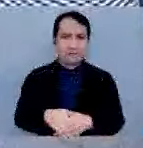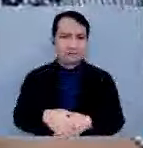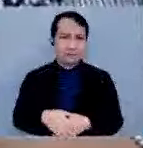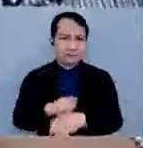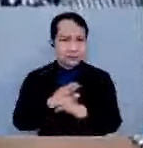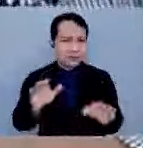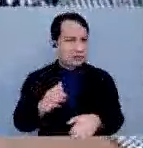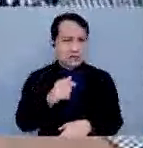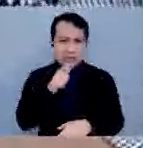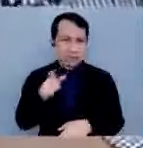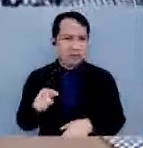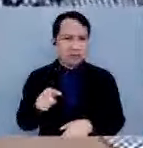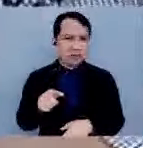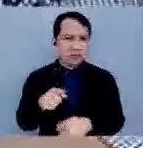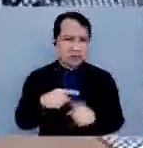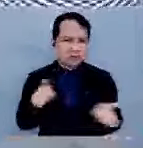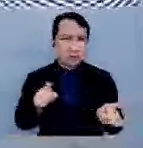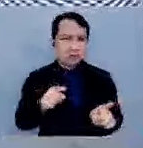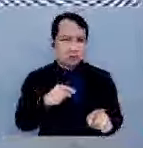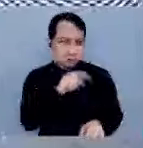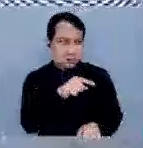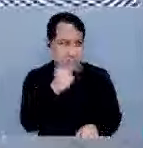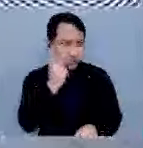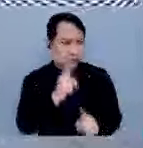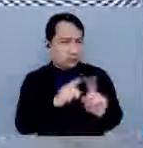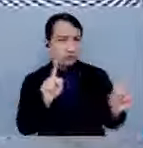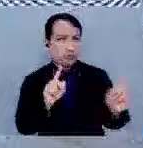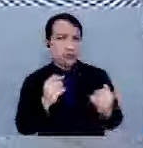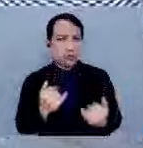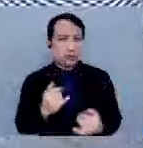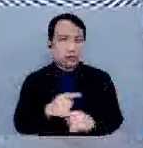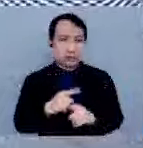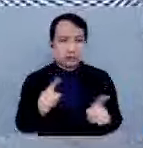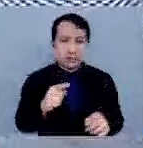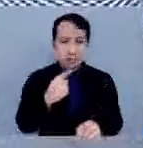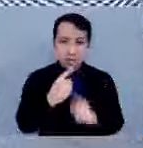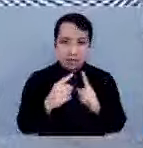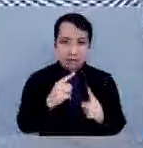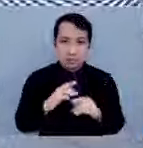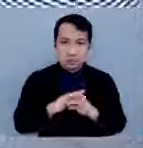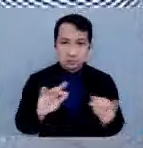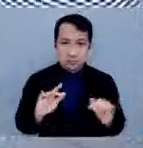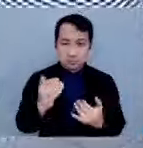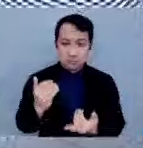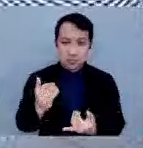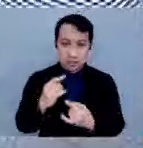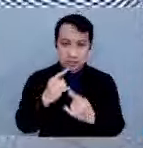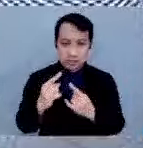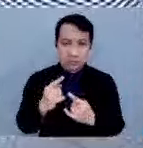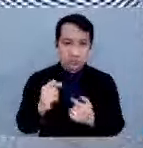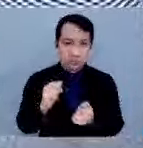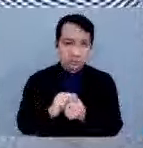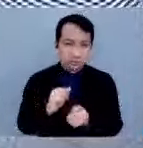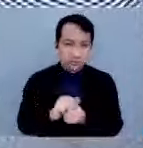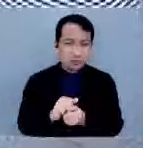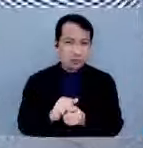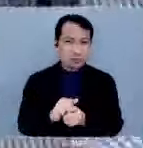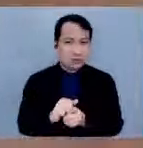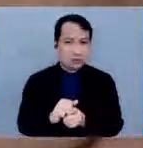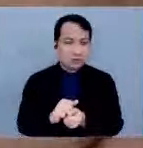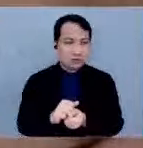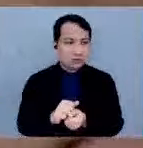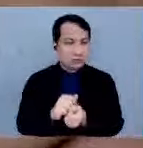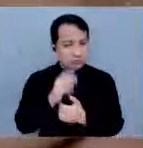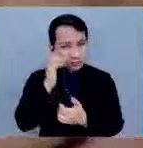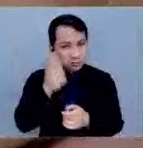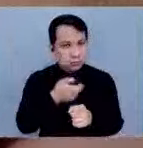ganyan. Iba na rin yung trato niya sa papa niya. Sa ngayon, kung kakausapin niya, parang may kasama ng pabulyaw.